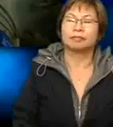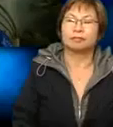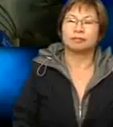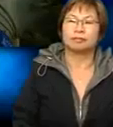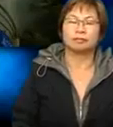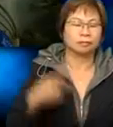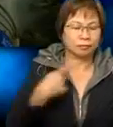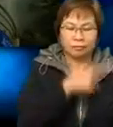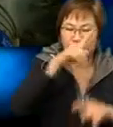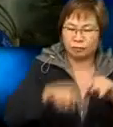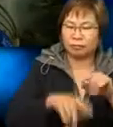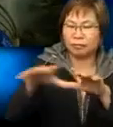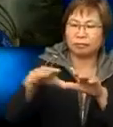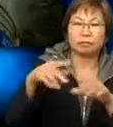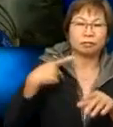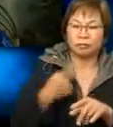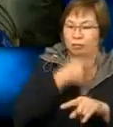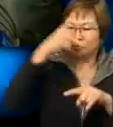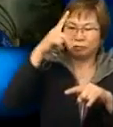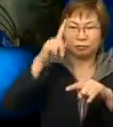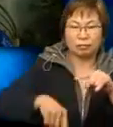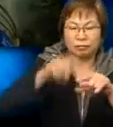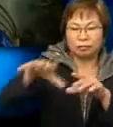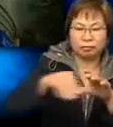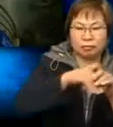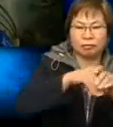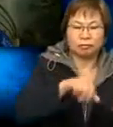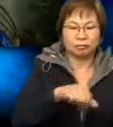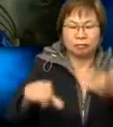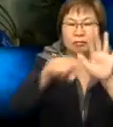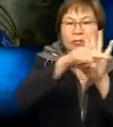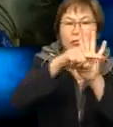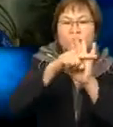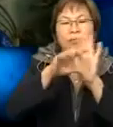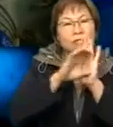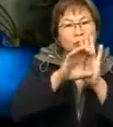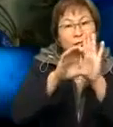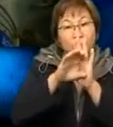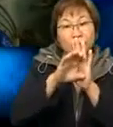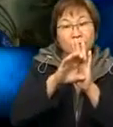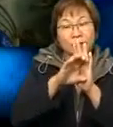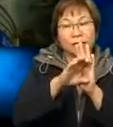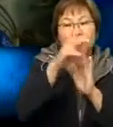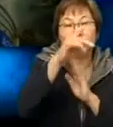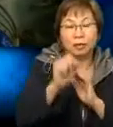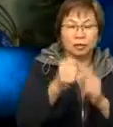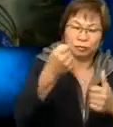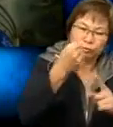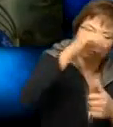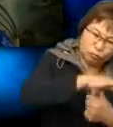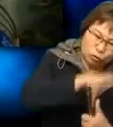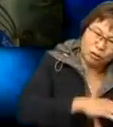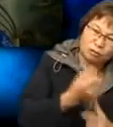Kita tidak boleh terlibat dengan kegiatan yang negatif seperti kes